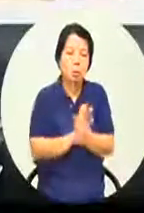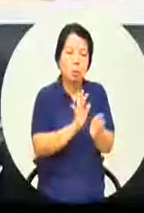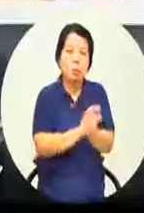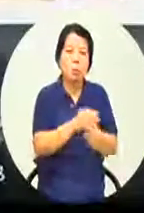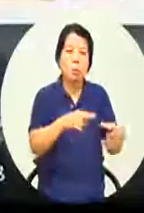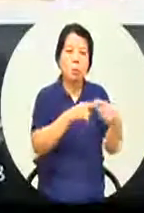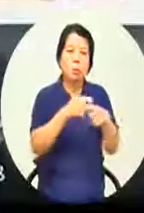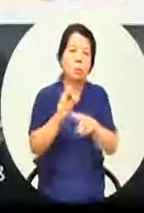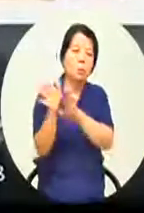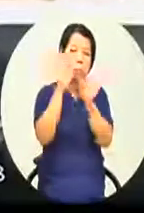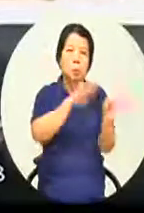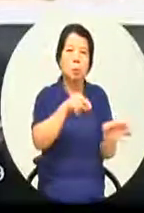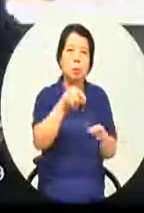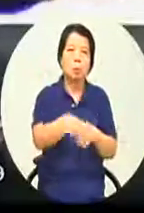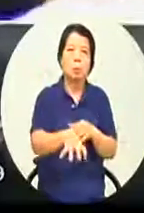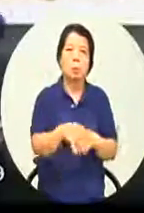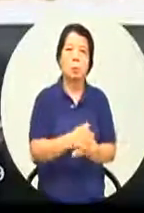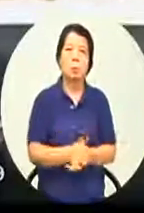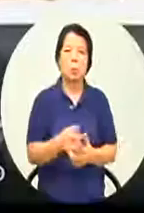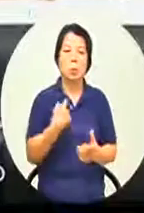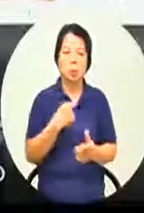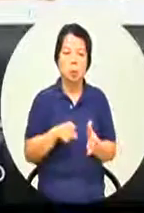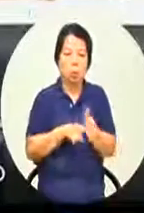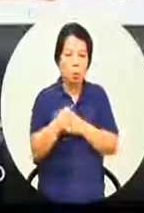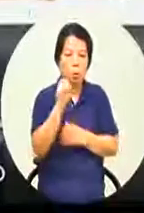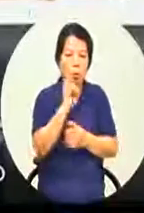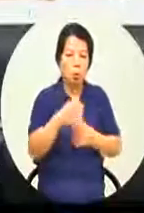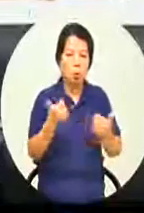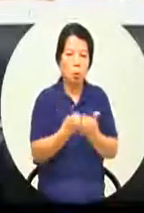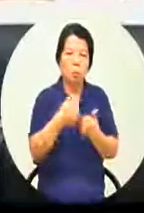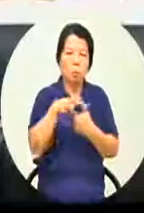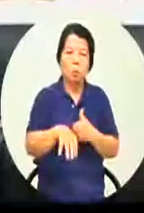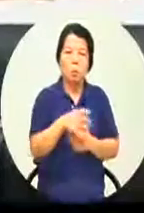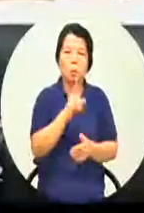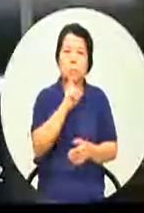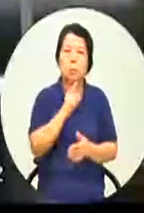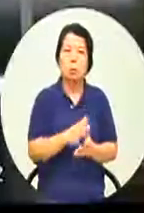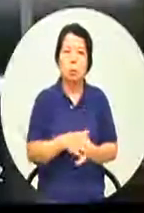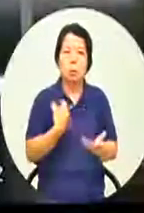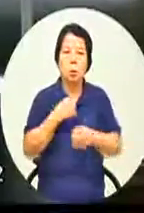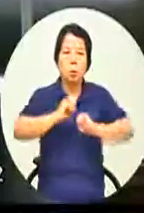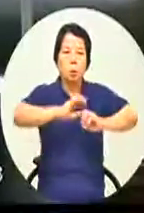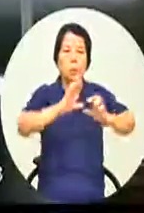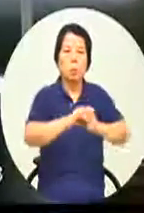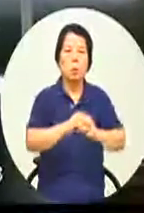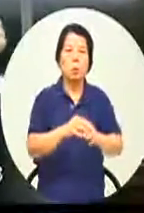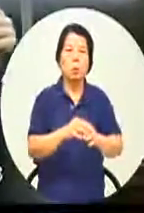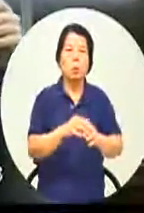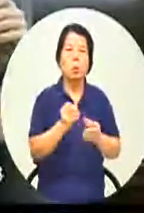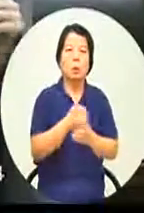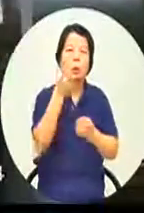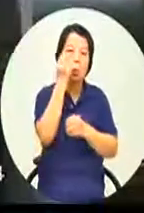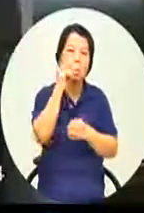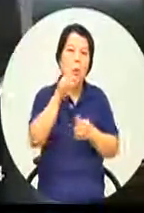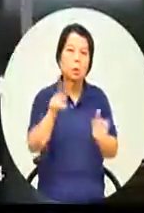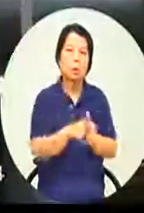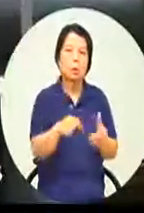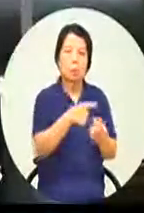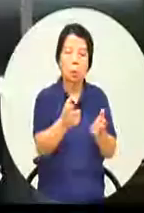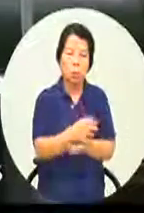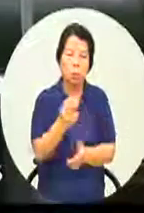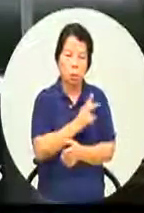光景点。但是局长，本席一直在大会强调，当我们在发展观光的时候，请你必须要兼